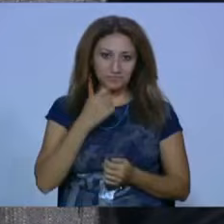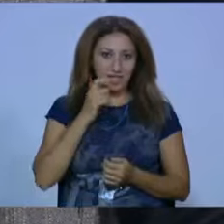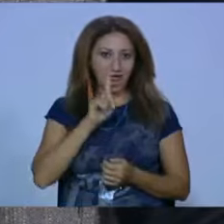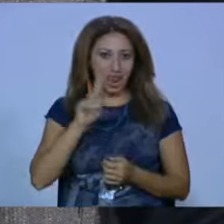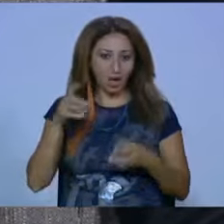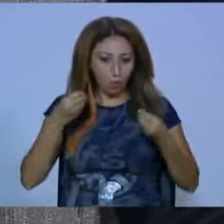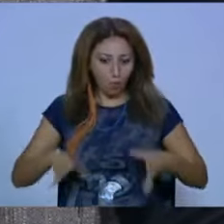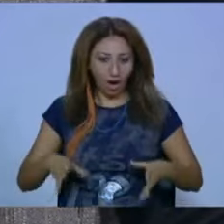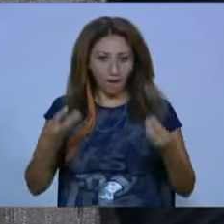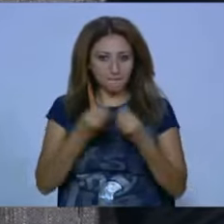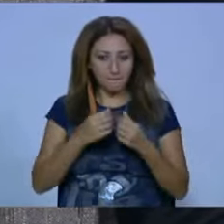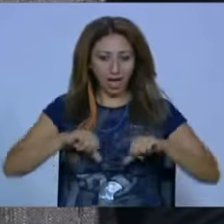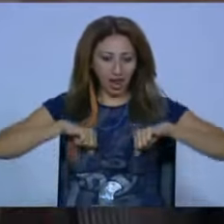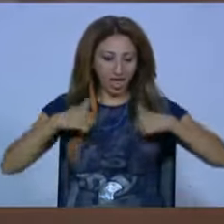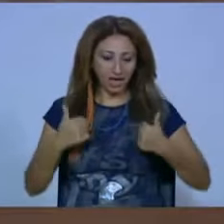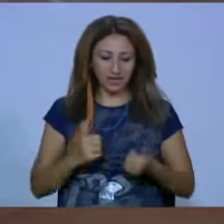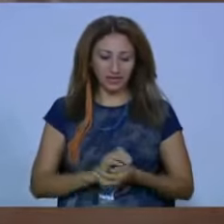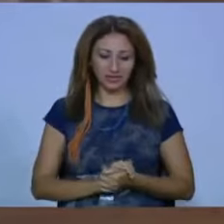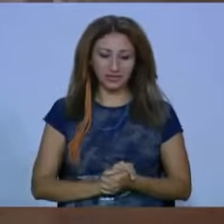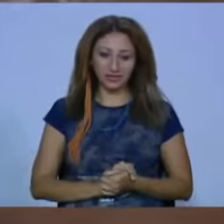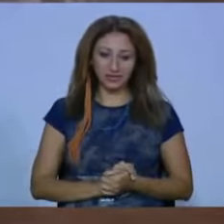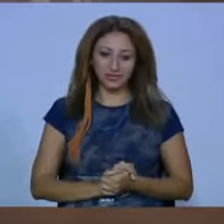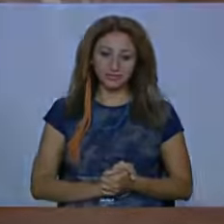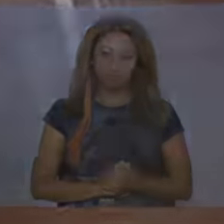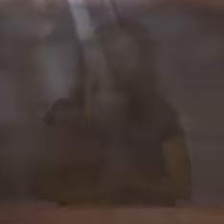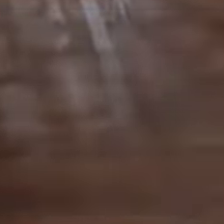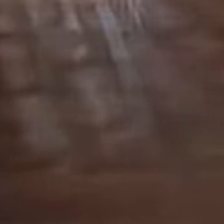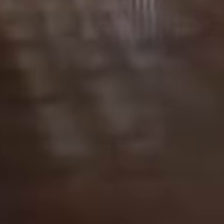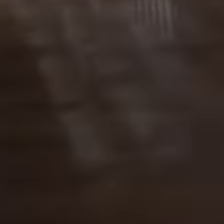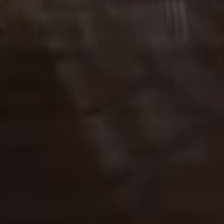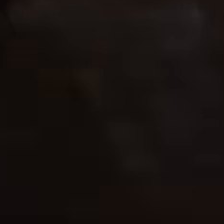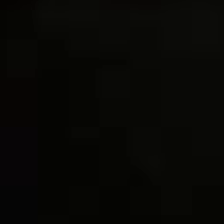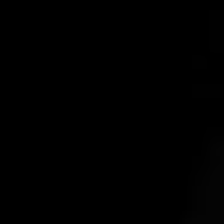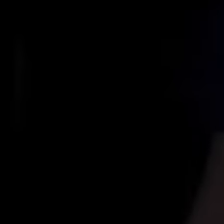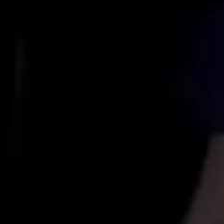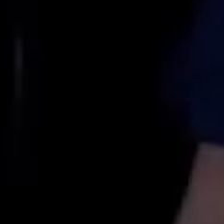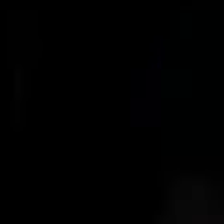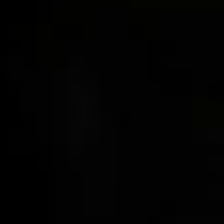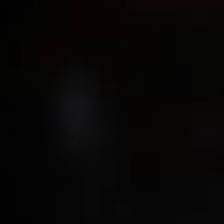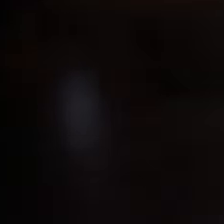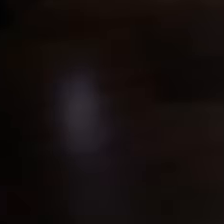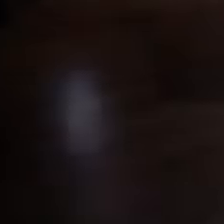حبيت أقدمه النهاردة في أحد من الناس مولاي صلي